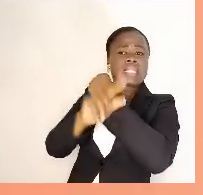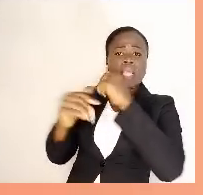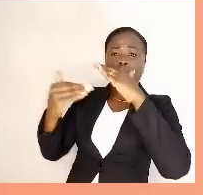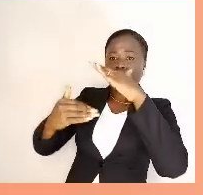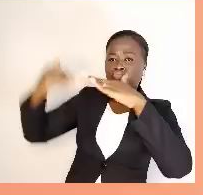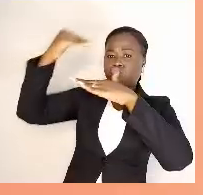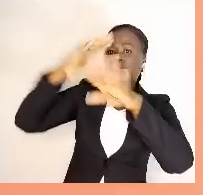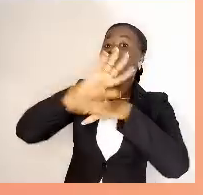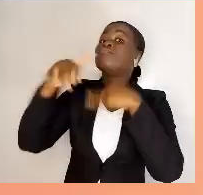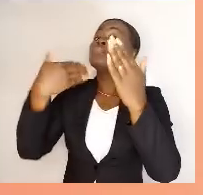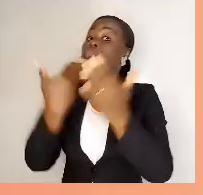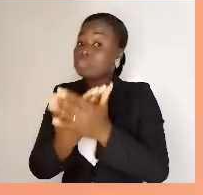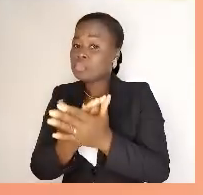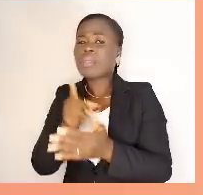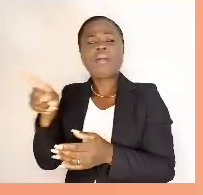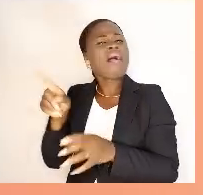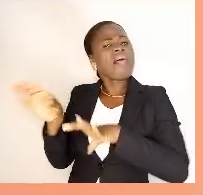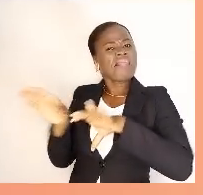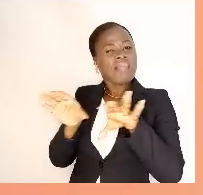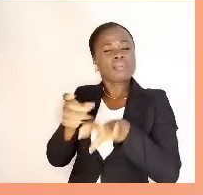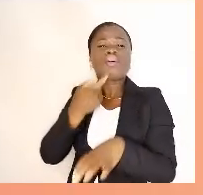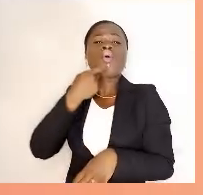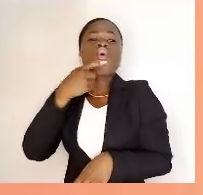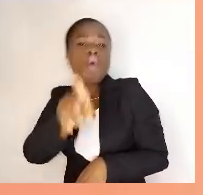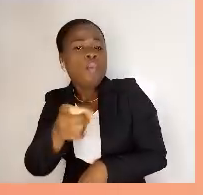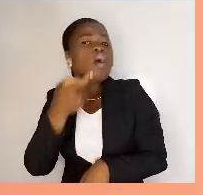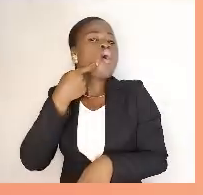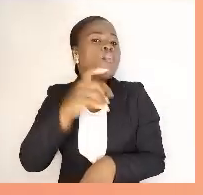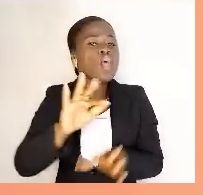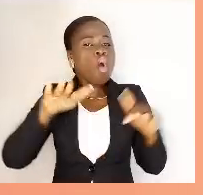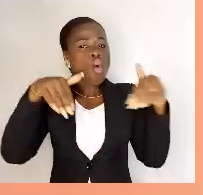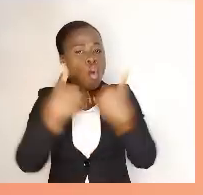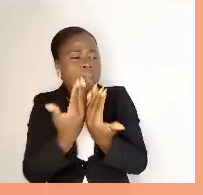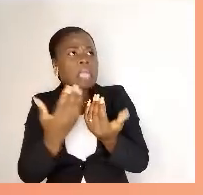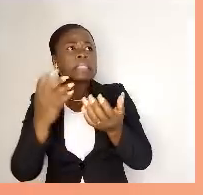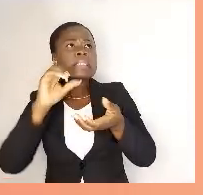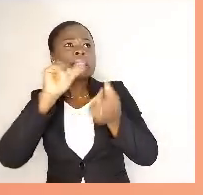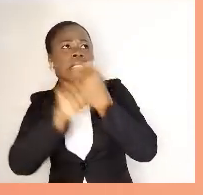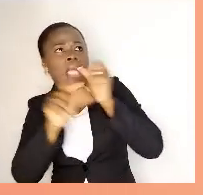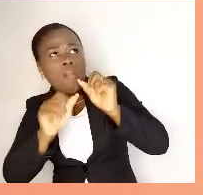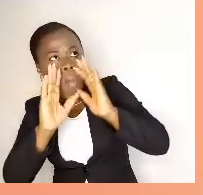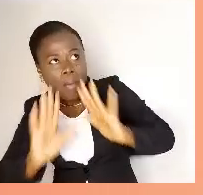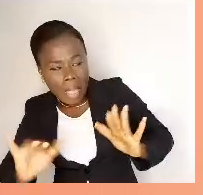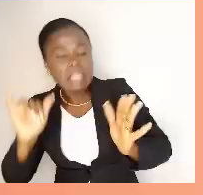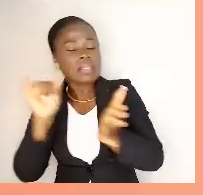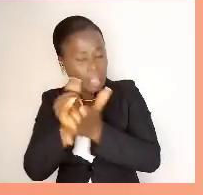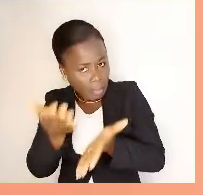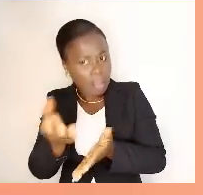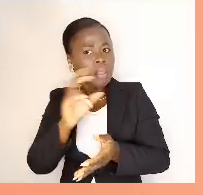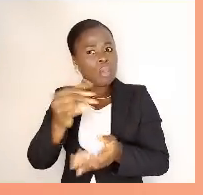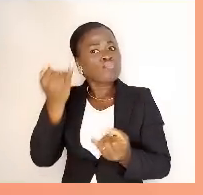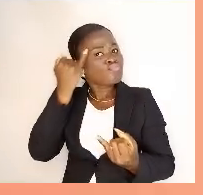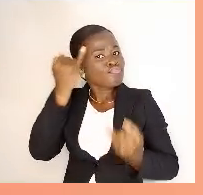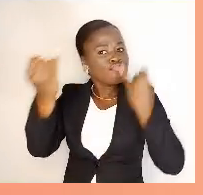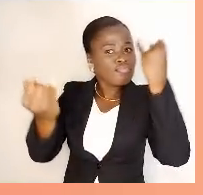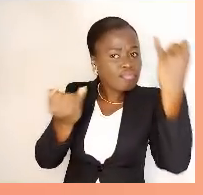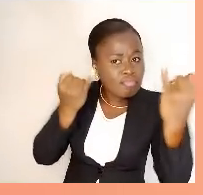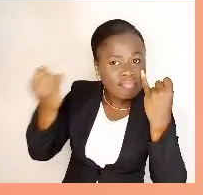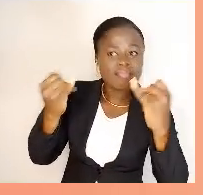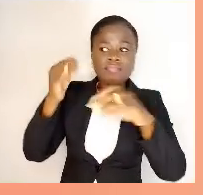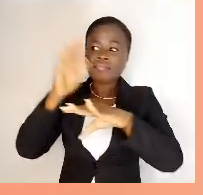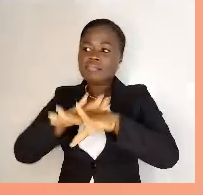tout pour produire en un temps record des recommandations fort stratégiques sur